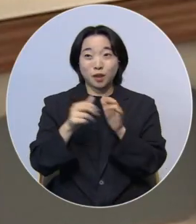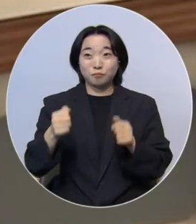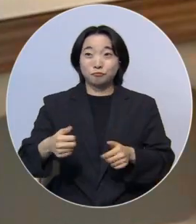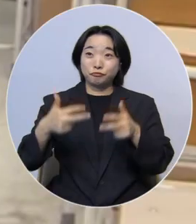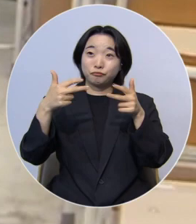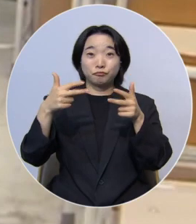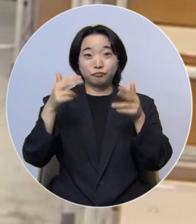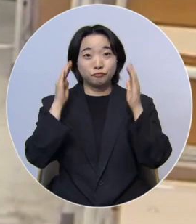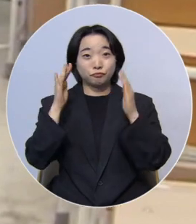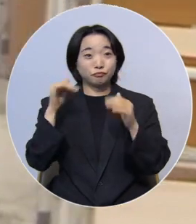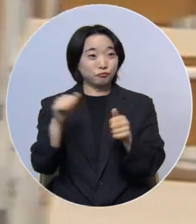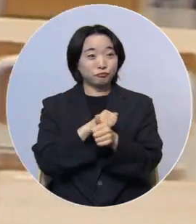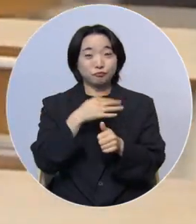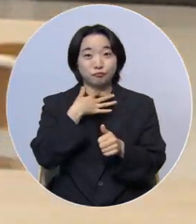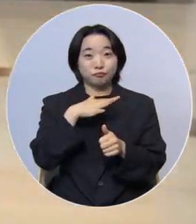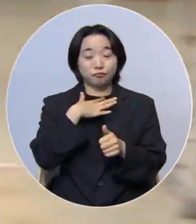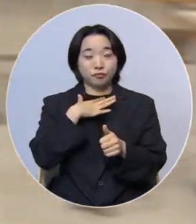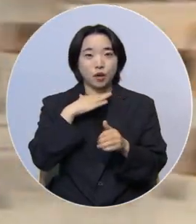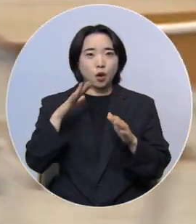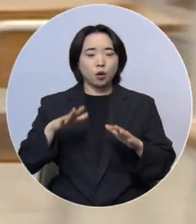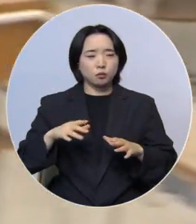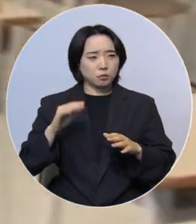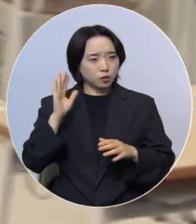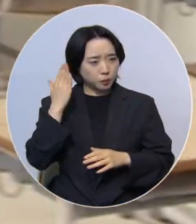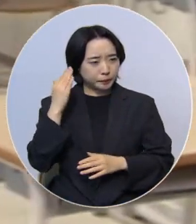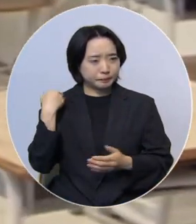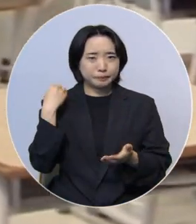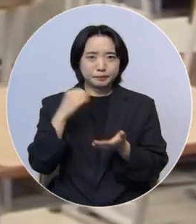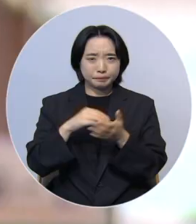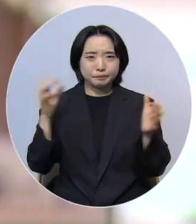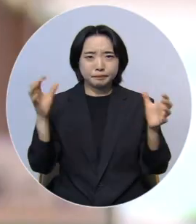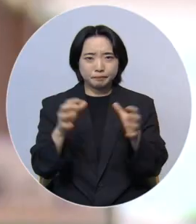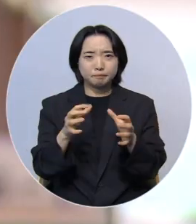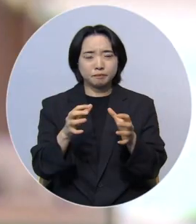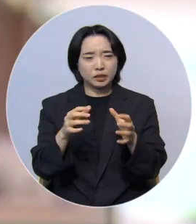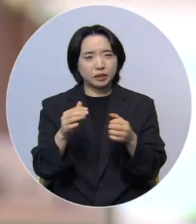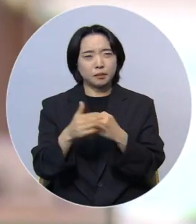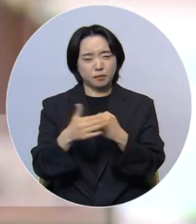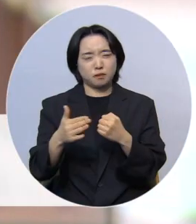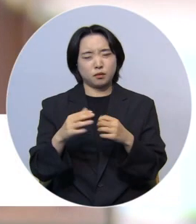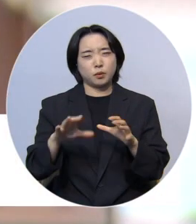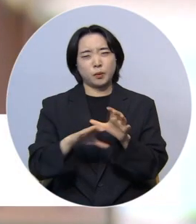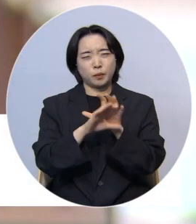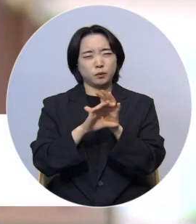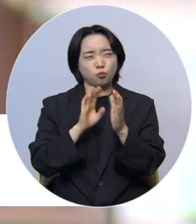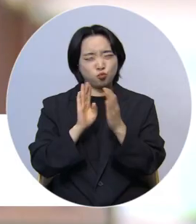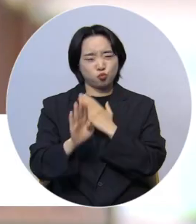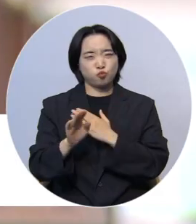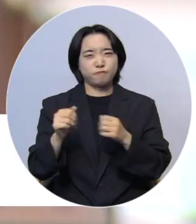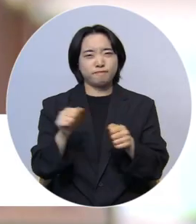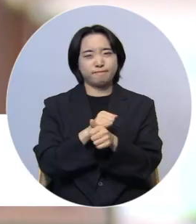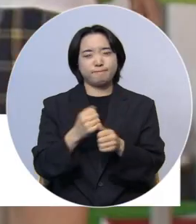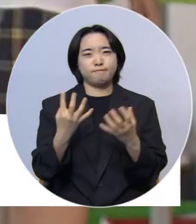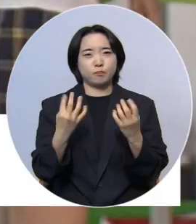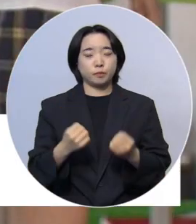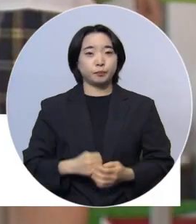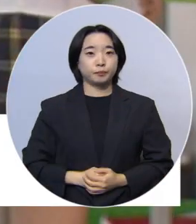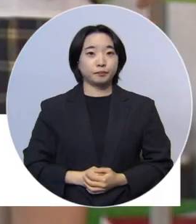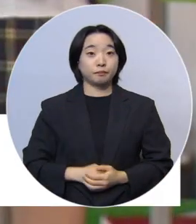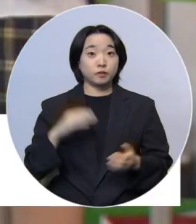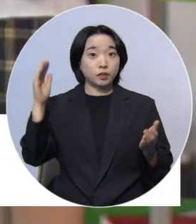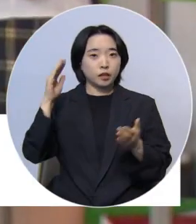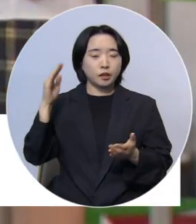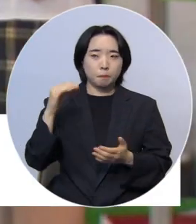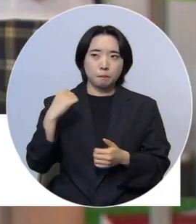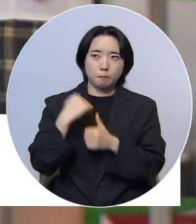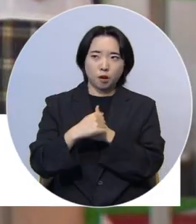0.9% 떨어졌으나 최근 다시 증가세로 돌아선 겁니다 학생들의 그 민감도가 높아진 것으로 보고